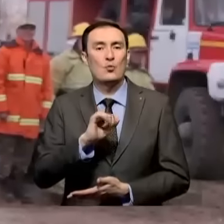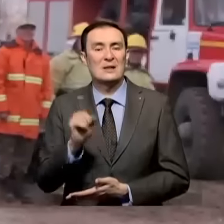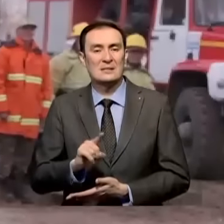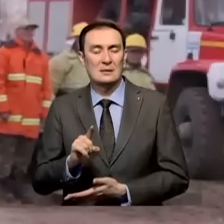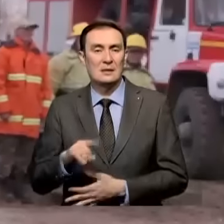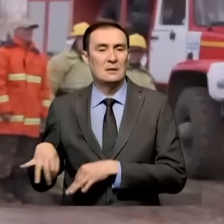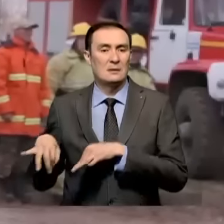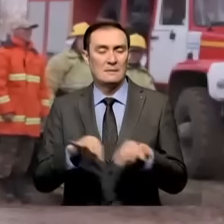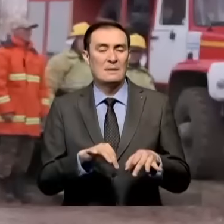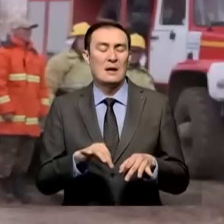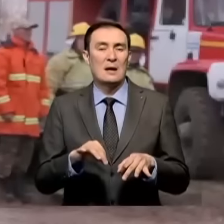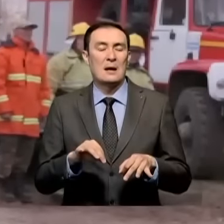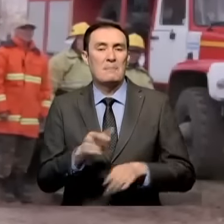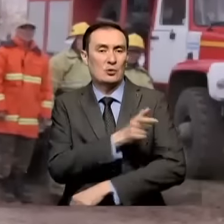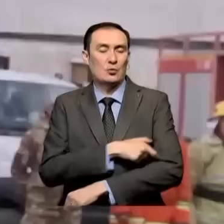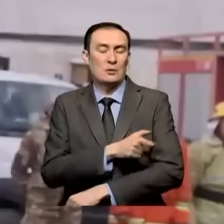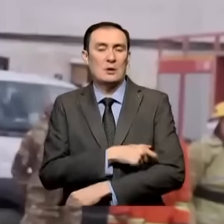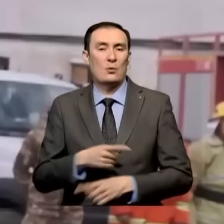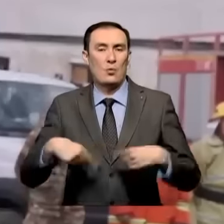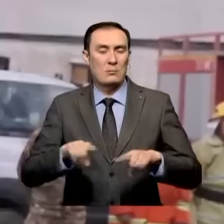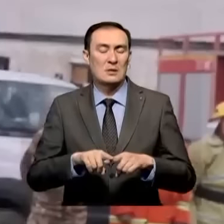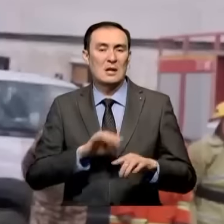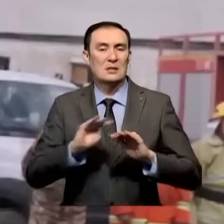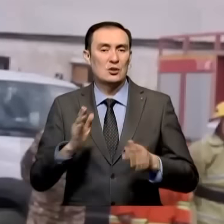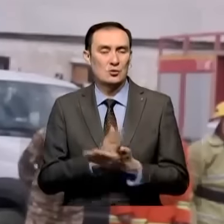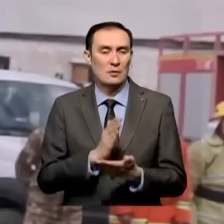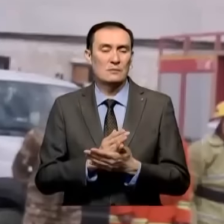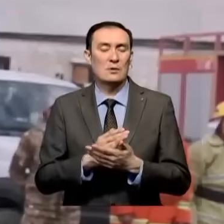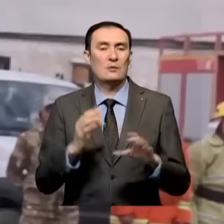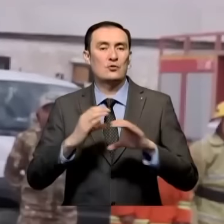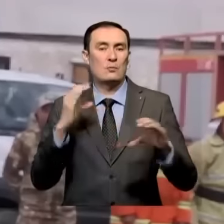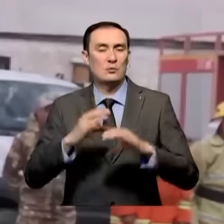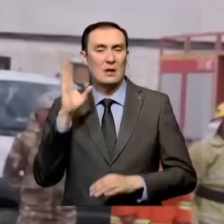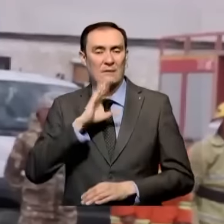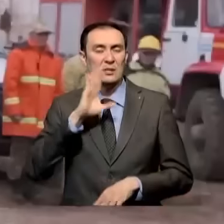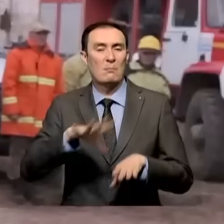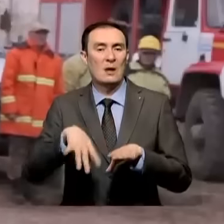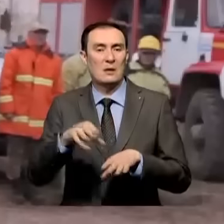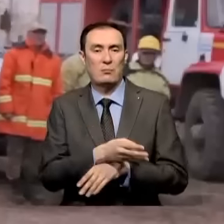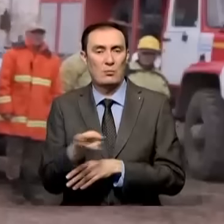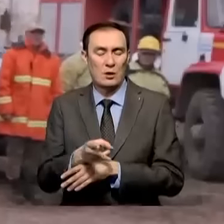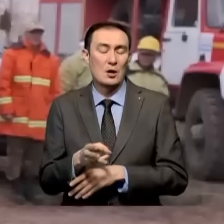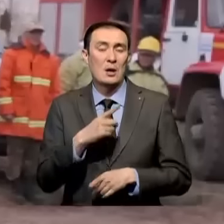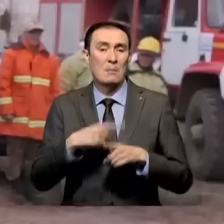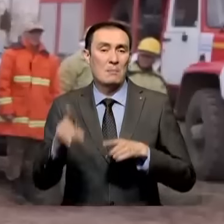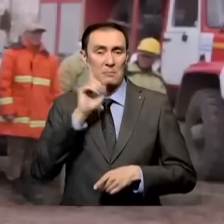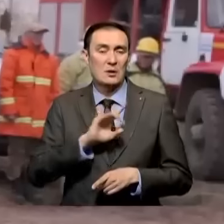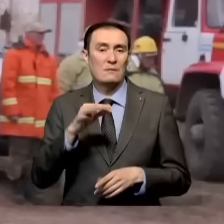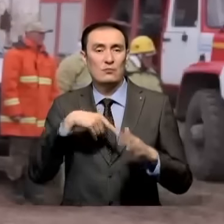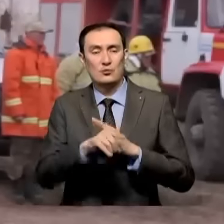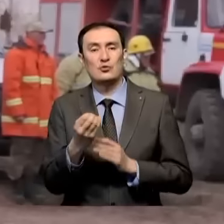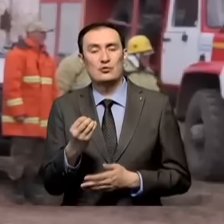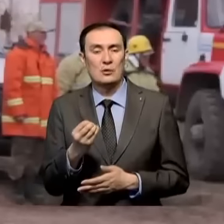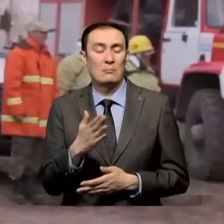ЛНПК, малолесопатрульный пожарный комплекс, оснащенные емкостью для воды с мотопомпой. Достаточно мобильно, и там же внутри еще